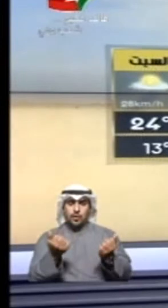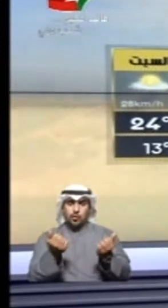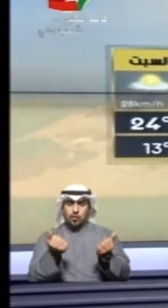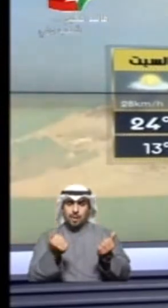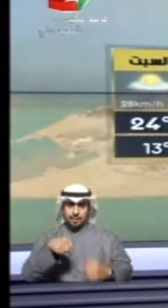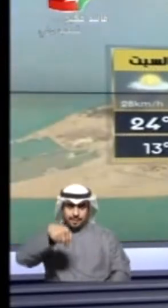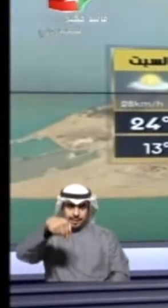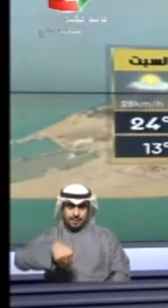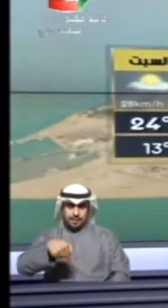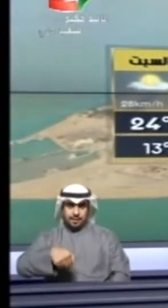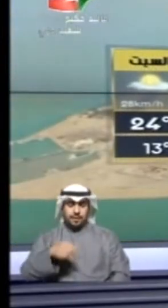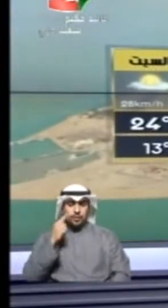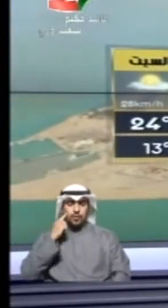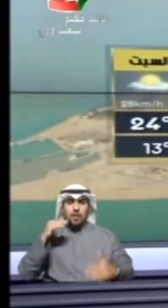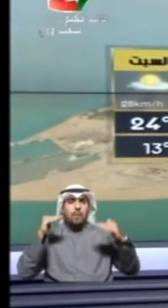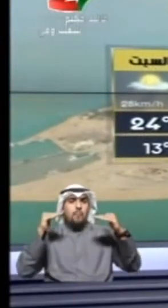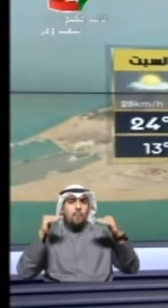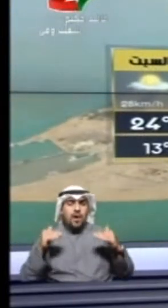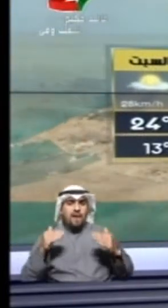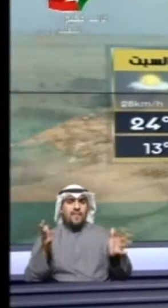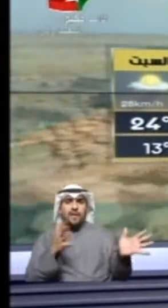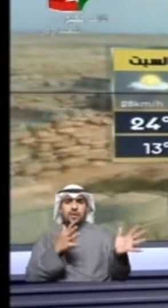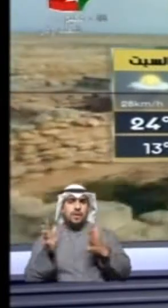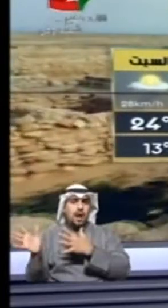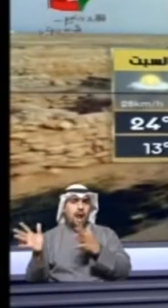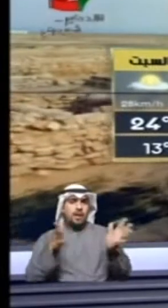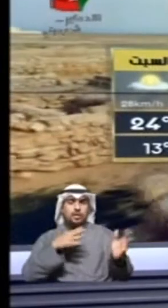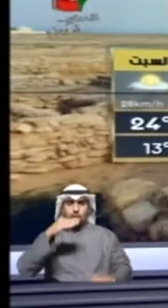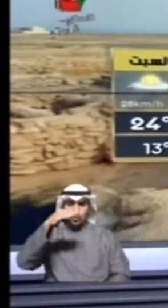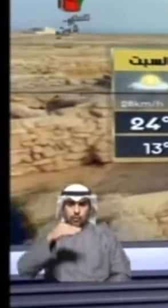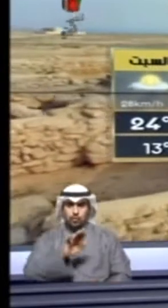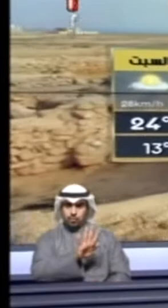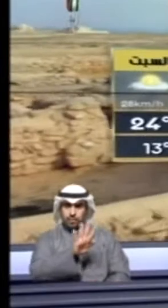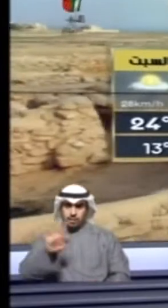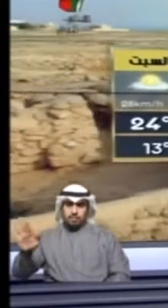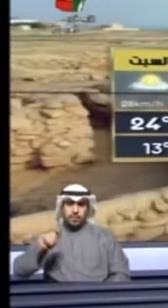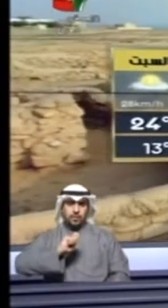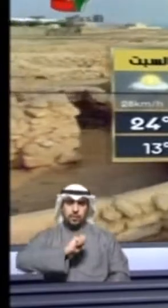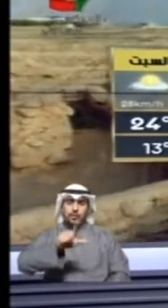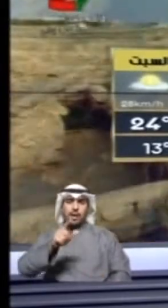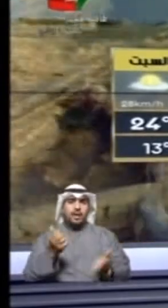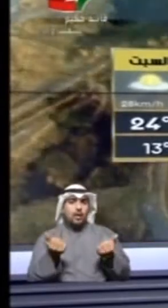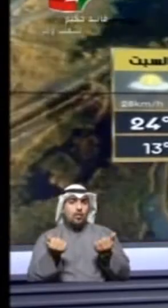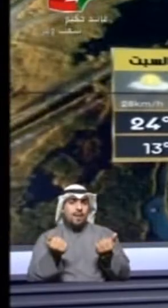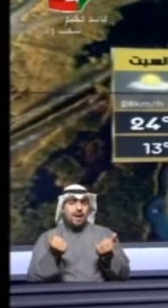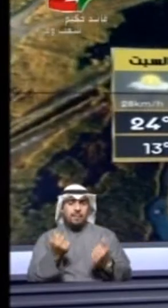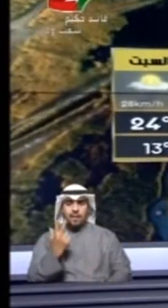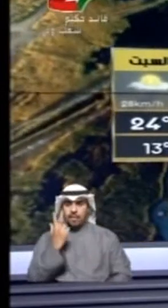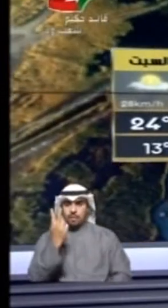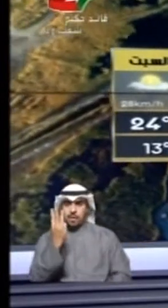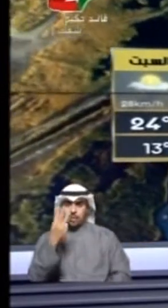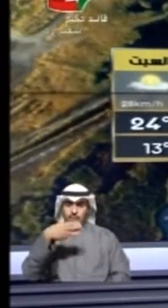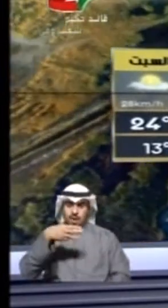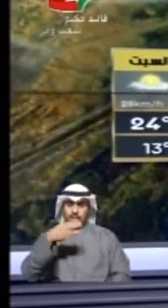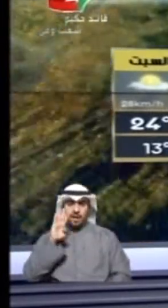دخول المنخفض الجوي يقلب معنا الهواء إلى جنوبي شرقي، تصل سرعتها في يوم الأربعاء إلى 38 كيلومتر